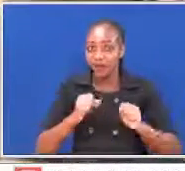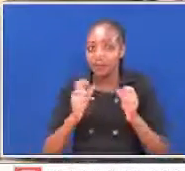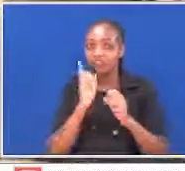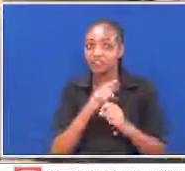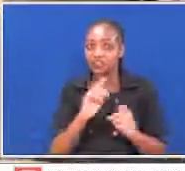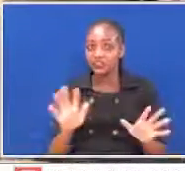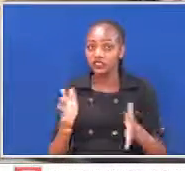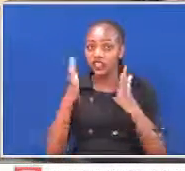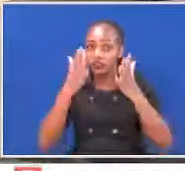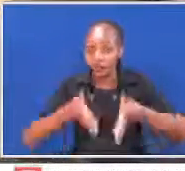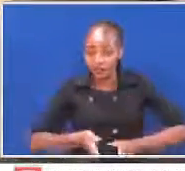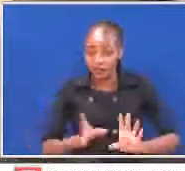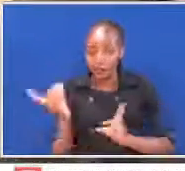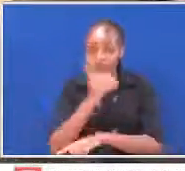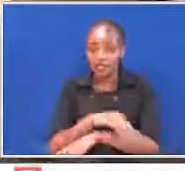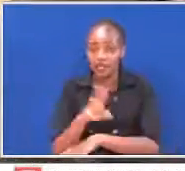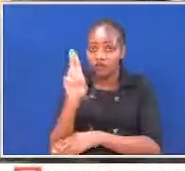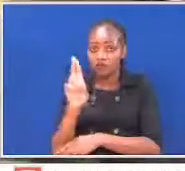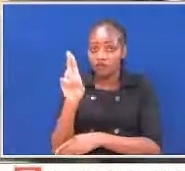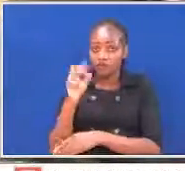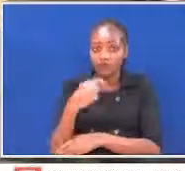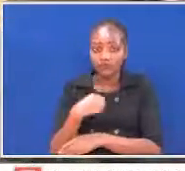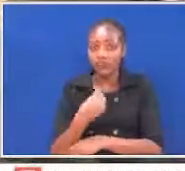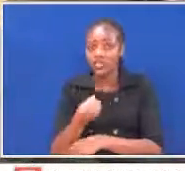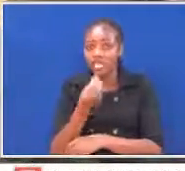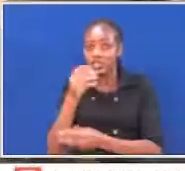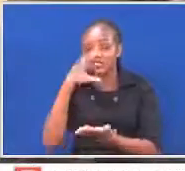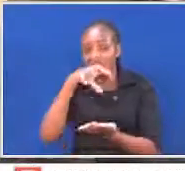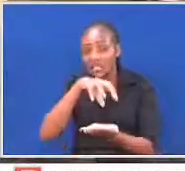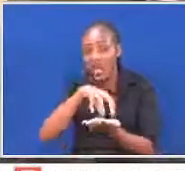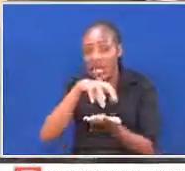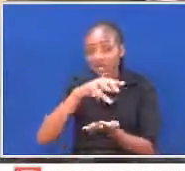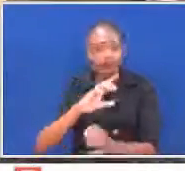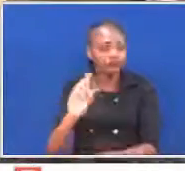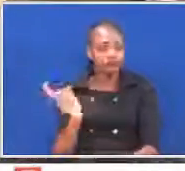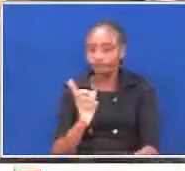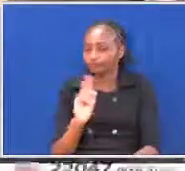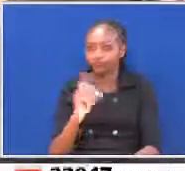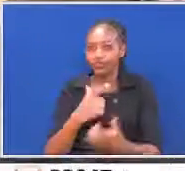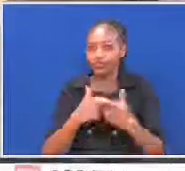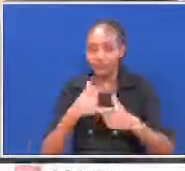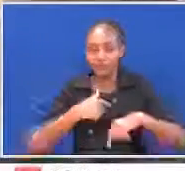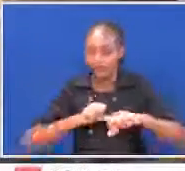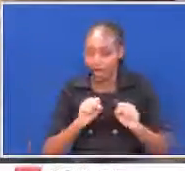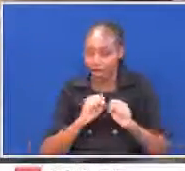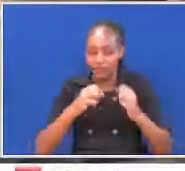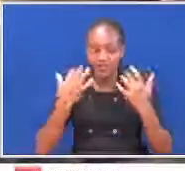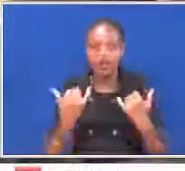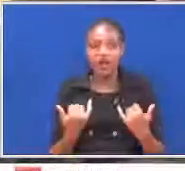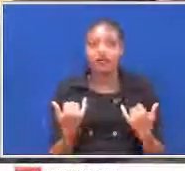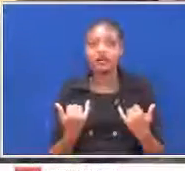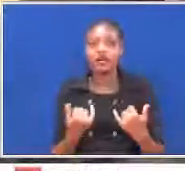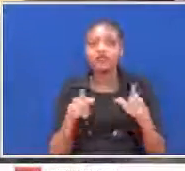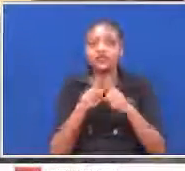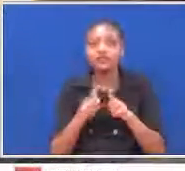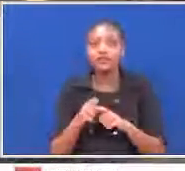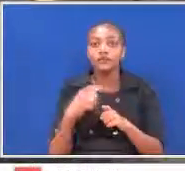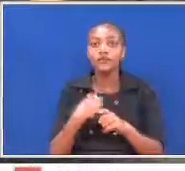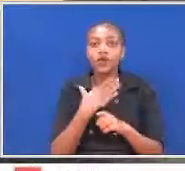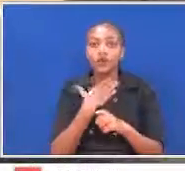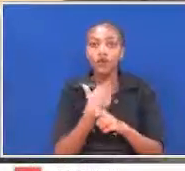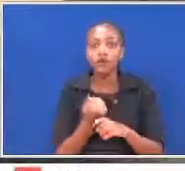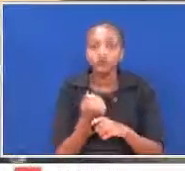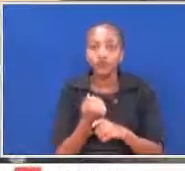Sijai sherehekea tangu nizaliwe, sijai kula keki yake. Nimefurahi sana. Pia ningependa